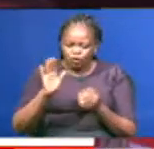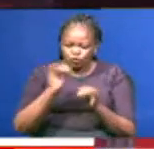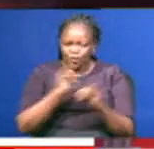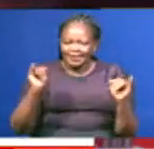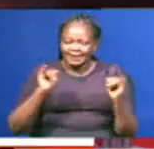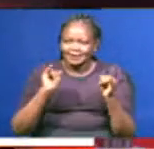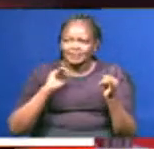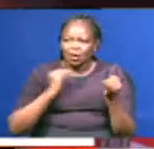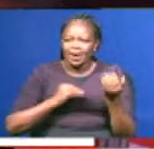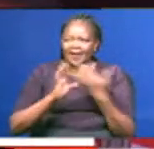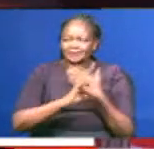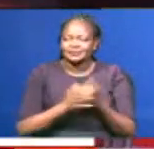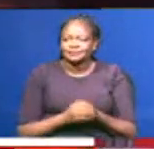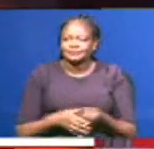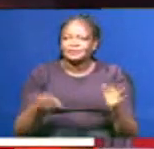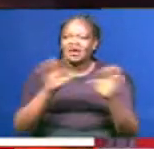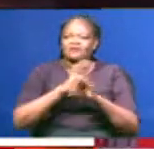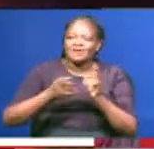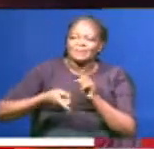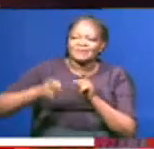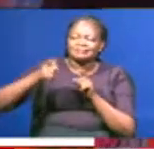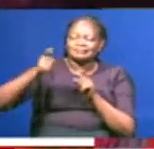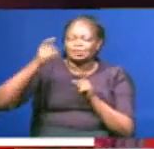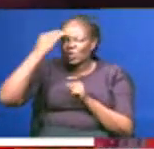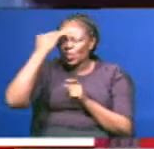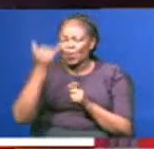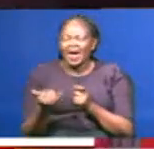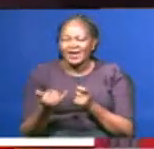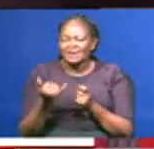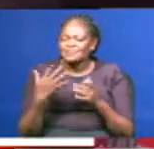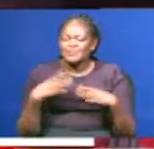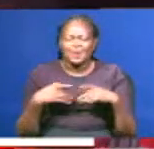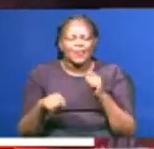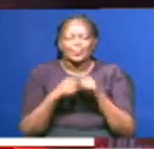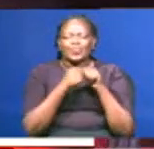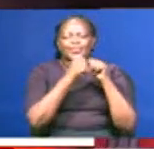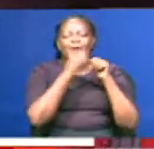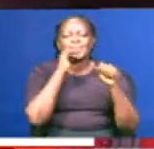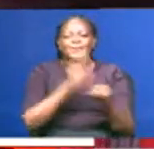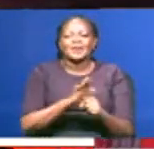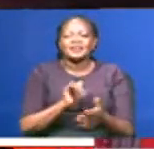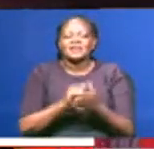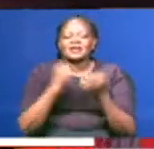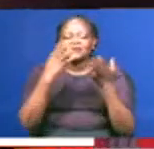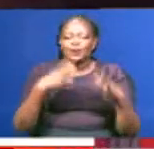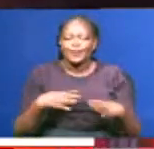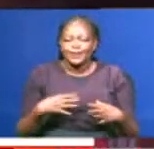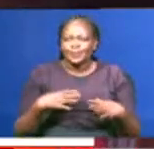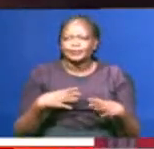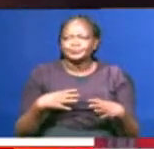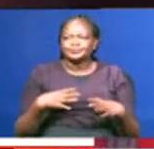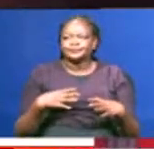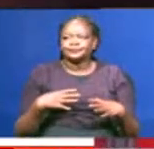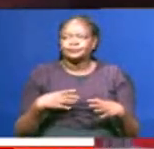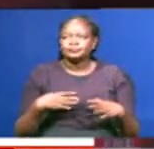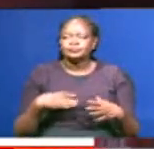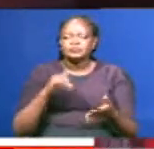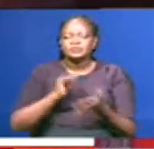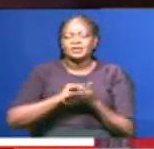kitu kimeenda juu. Wanawake jamaa wamekiuka ile ahadi walipatia wananchi. Hiyo ndio